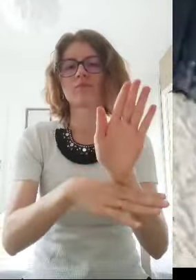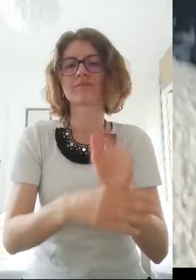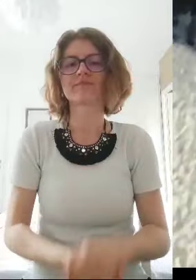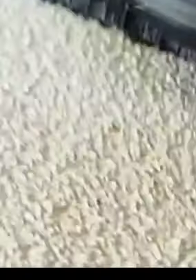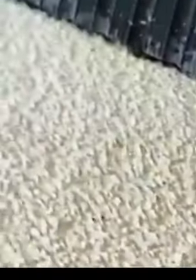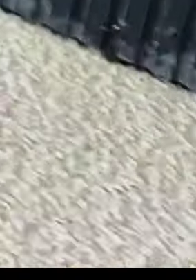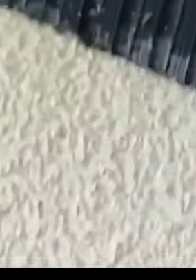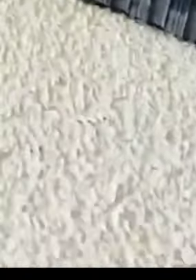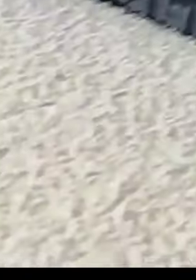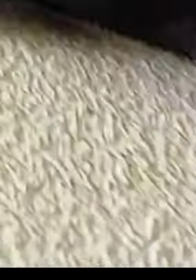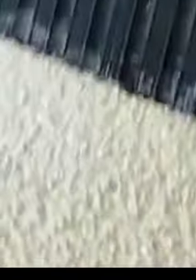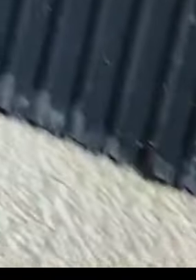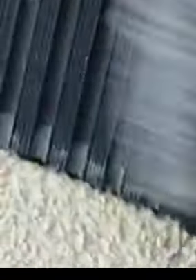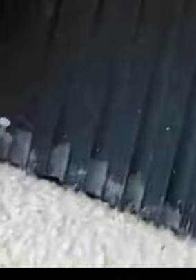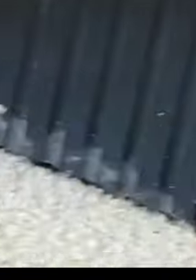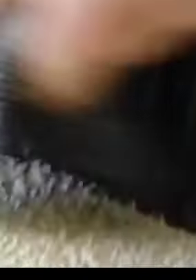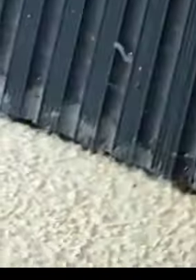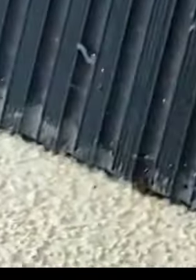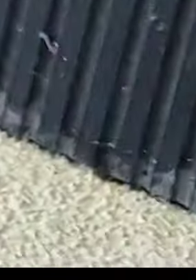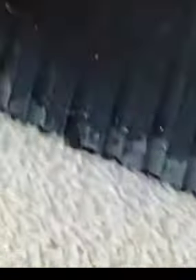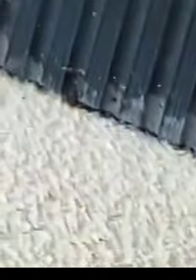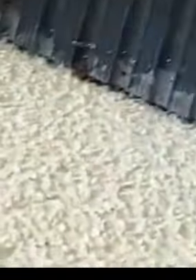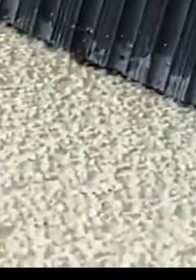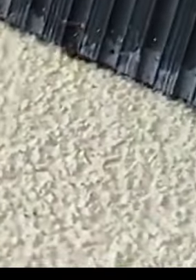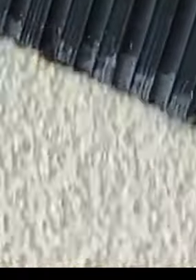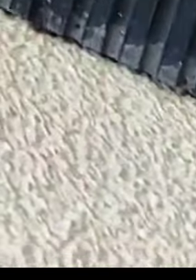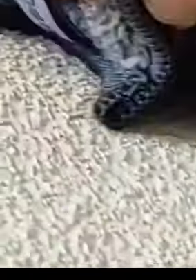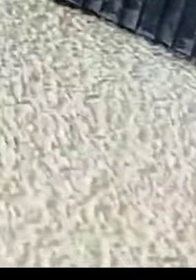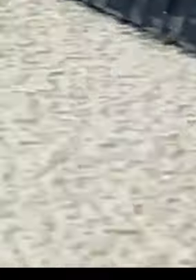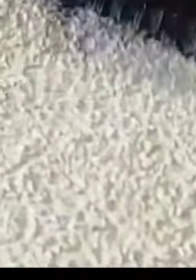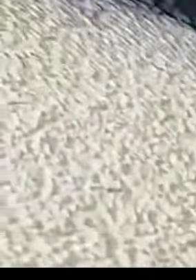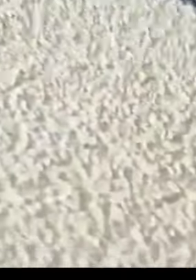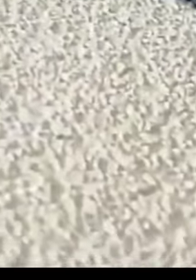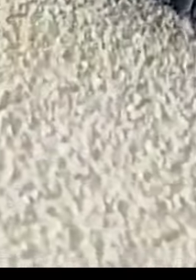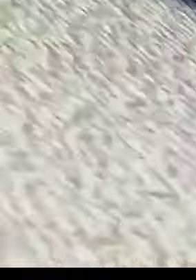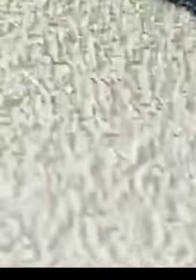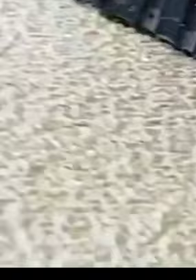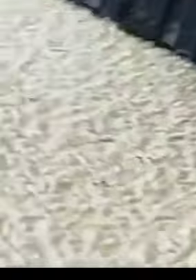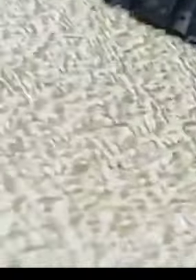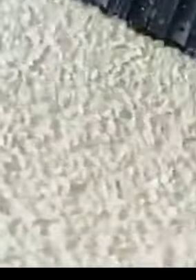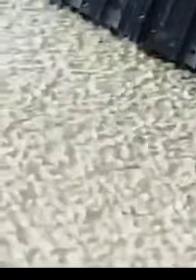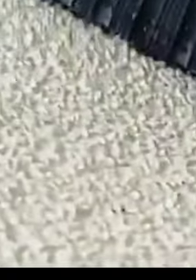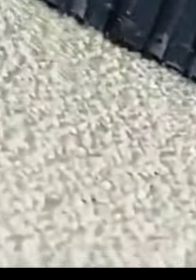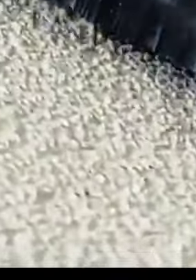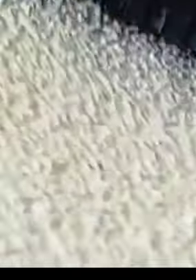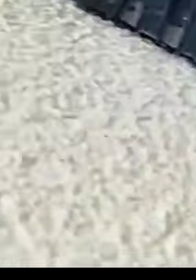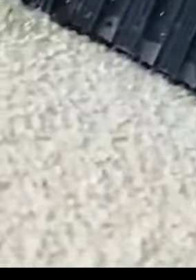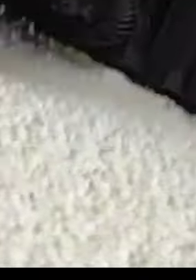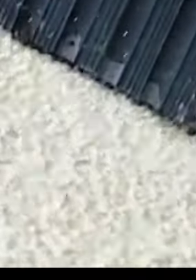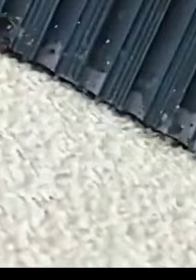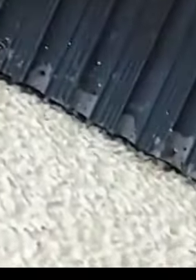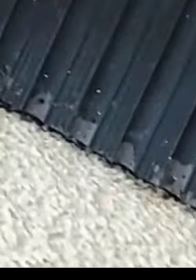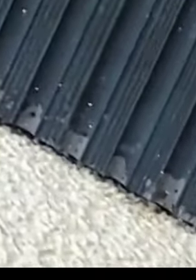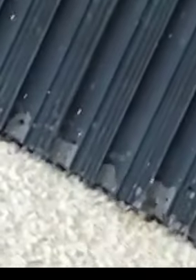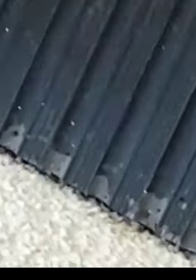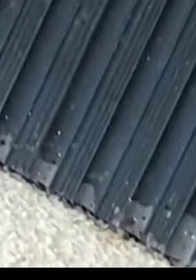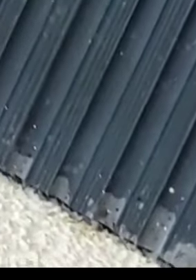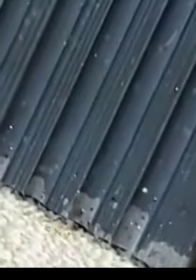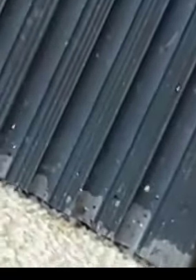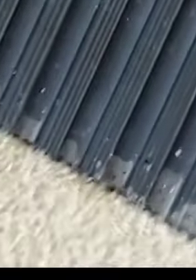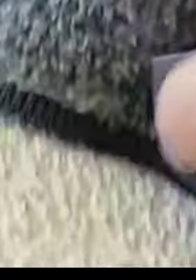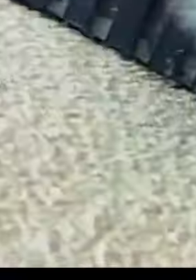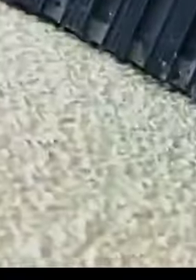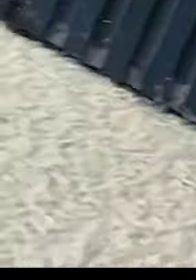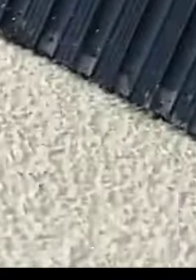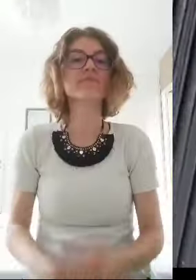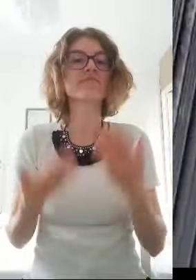je vous montrerai le résultat après. Mais en tout cas, en vrai, c'est déjà bien